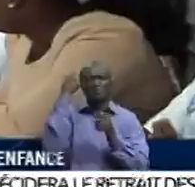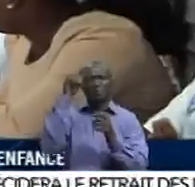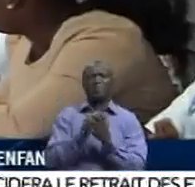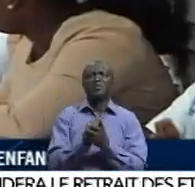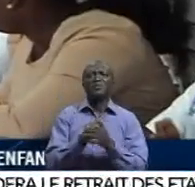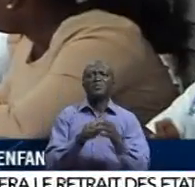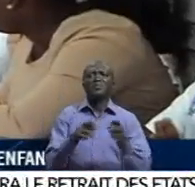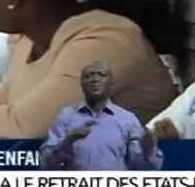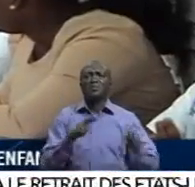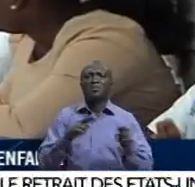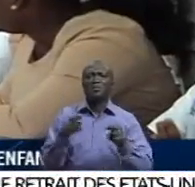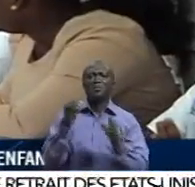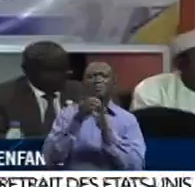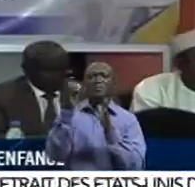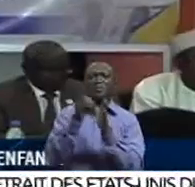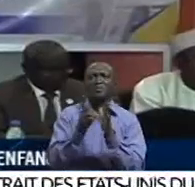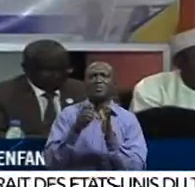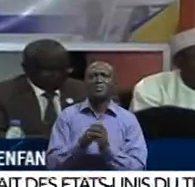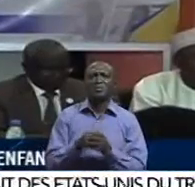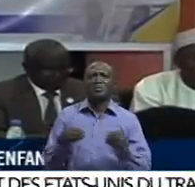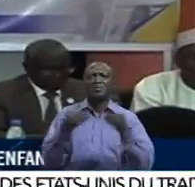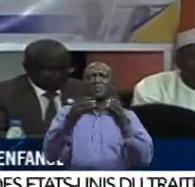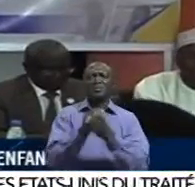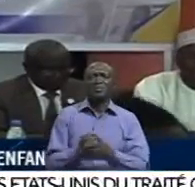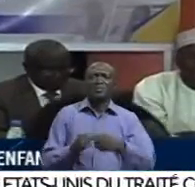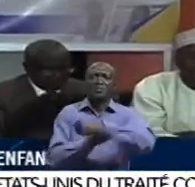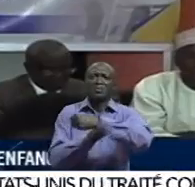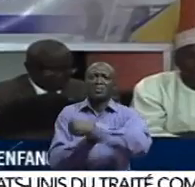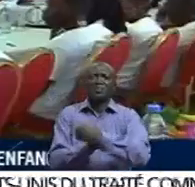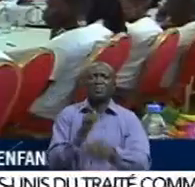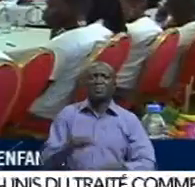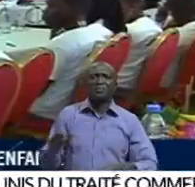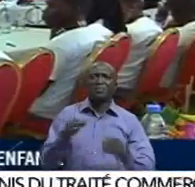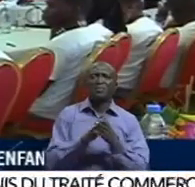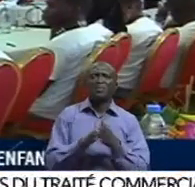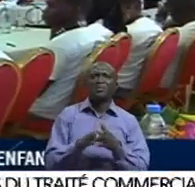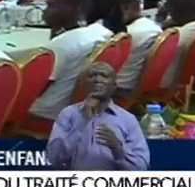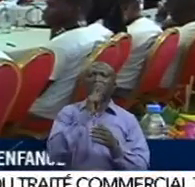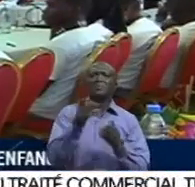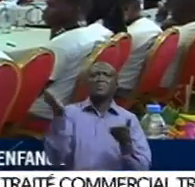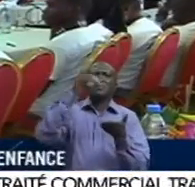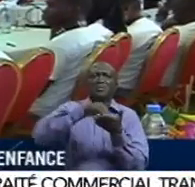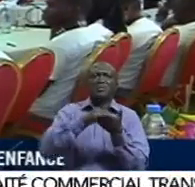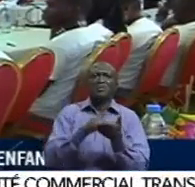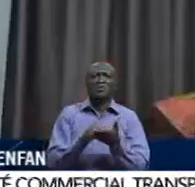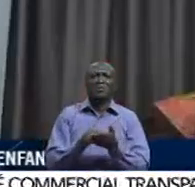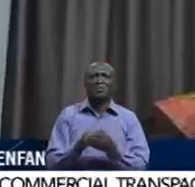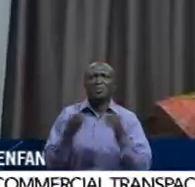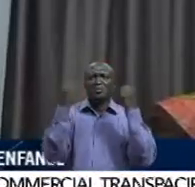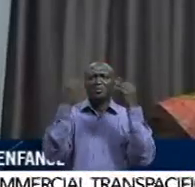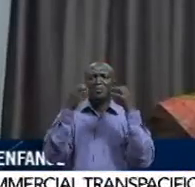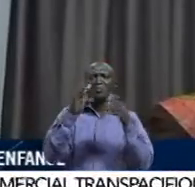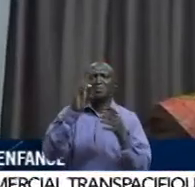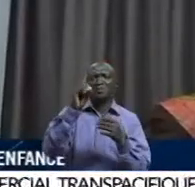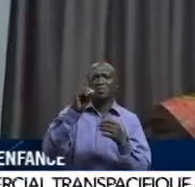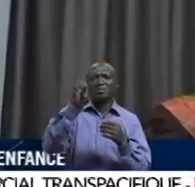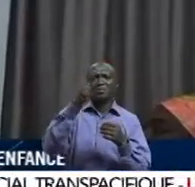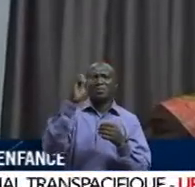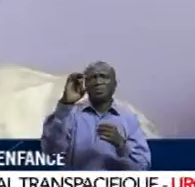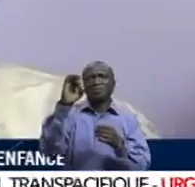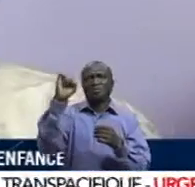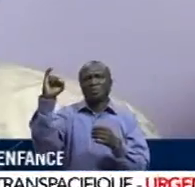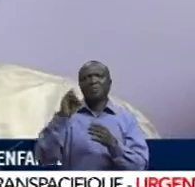droits au Sénégal le financement àou loué à la protection de l'enfance demeure encore très faible beaucoup de défis doivent être relevés aujourd'hui